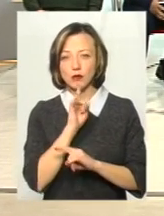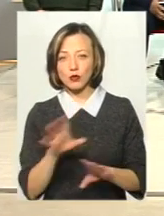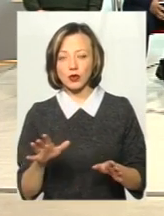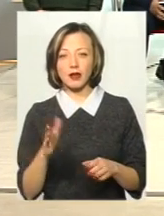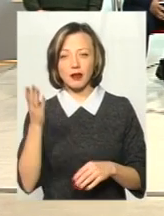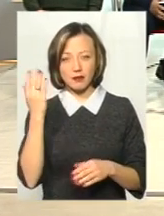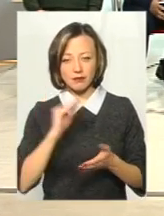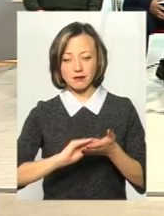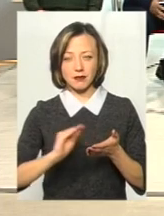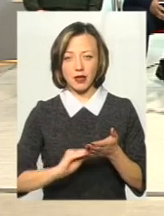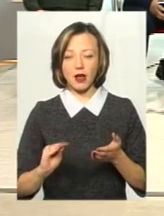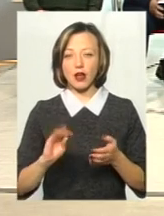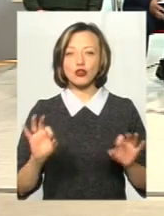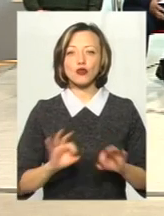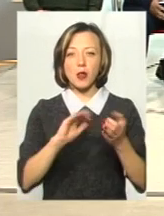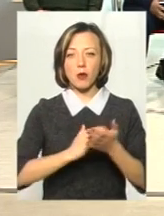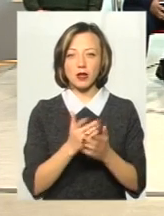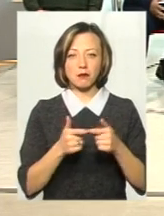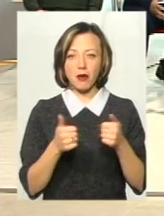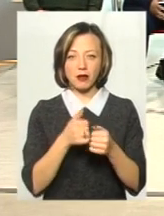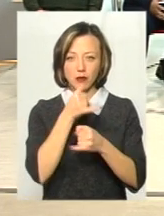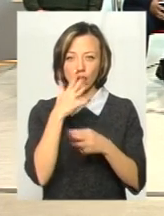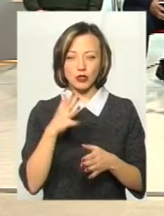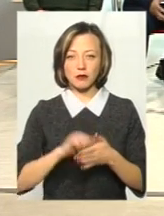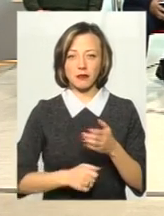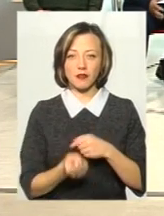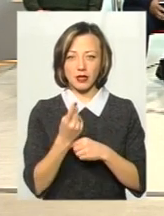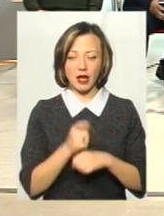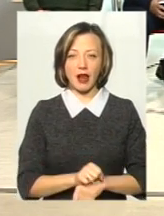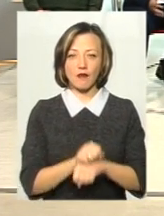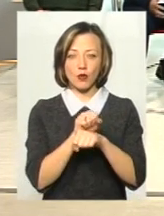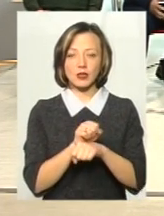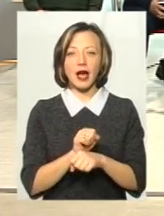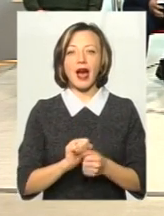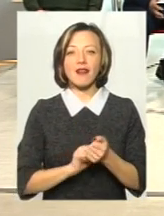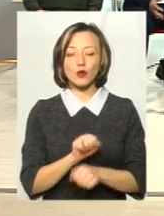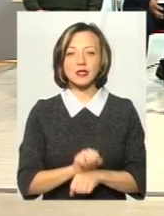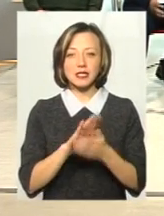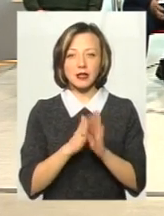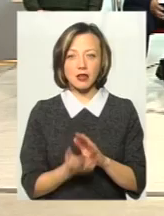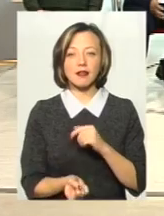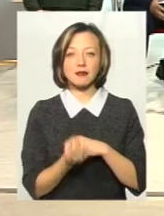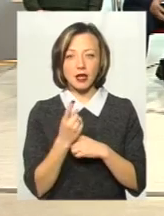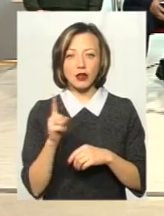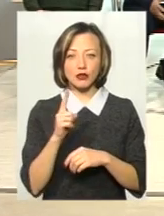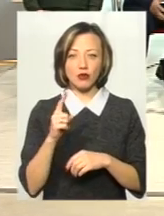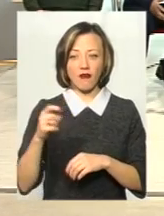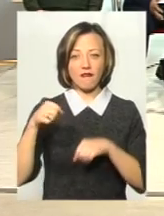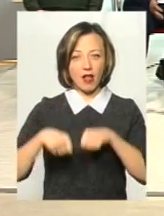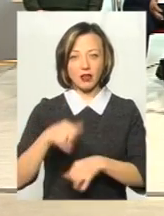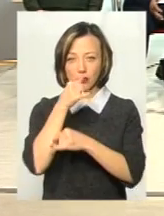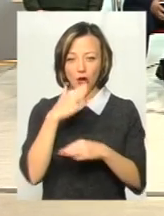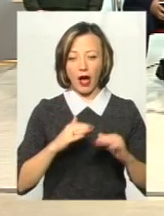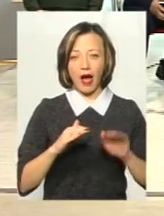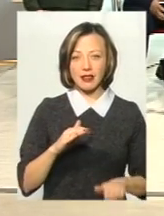колись сказав, що жодна політична партія не може спровокувати революцію. Революційна ситуація настає через те, що верхи не можуть, а